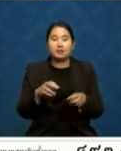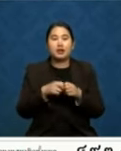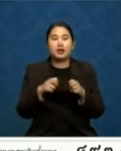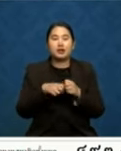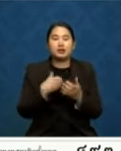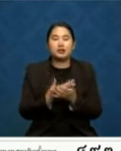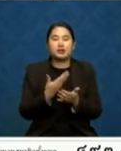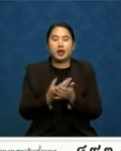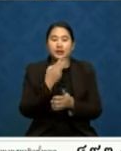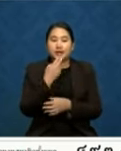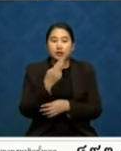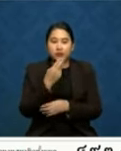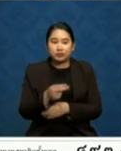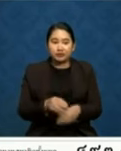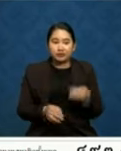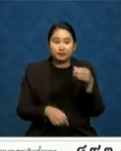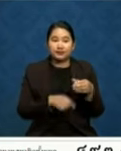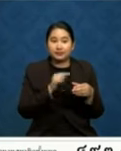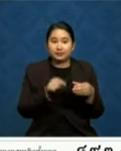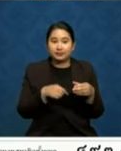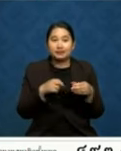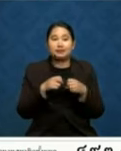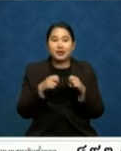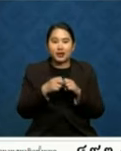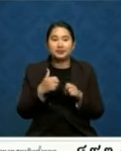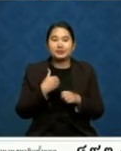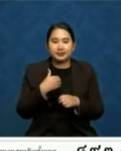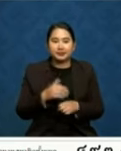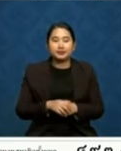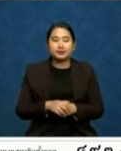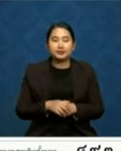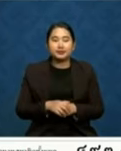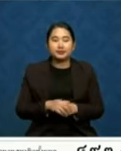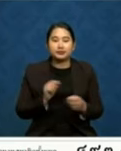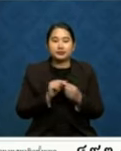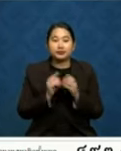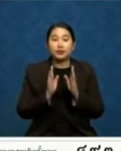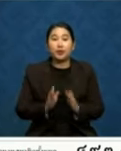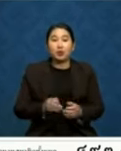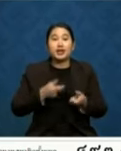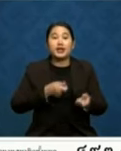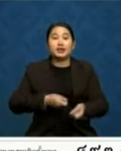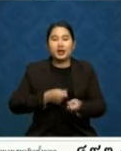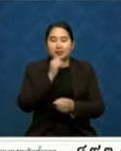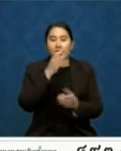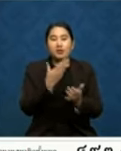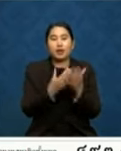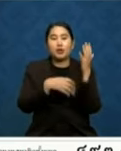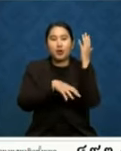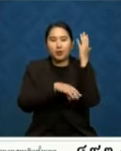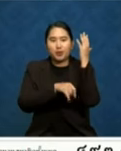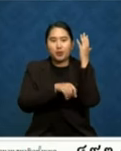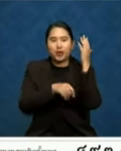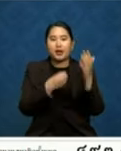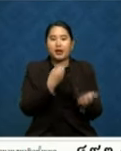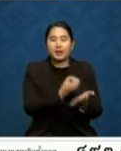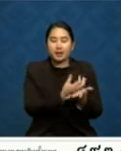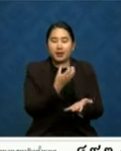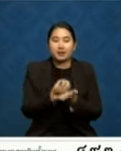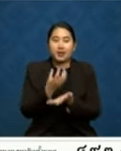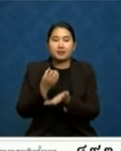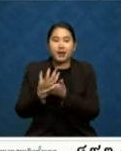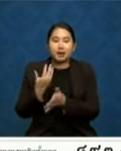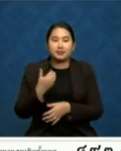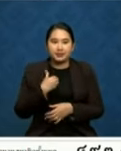นในส่วนของยาสูบแต่ละซองเนี่ยมันมีปัญหานะครับในส่วนของชาวไร่เขาบอกแค่ปุ๋ยเนี่ยครับราคาสูงขึ้นเนี่ยต้นทุนต่อห